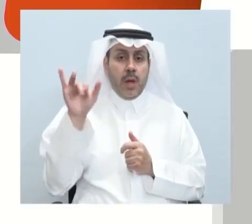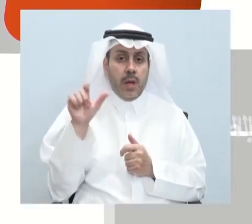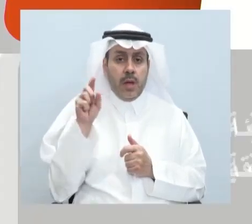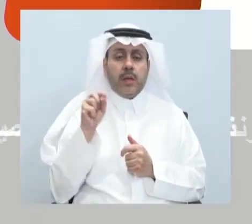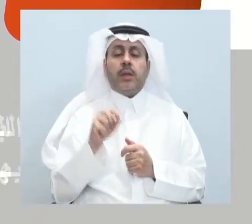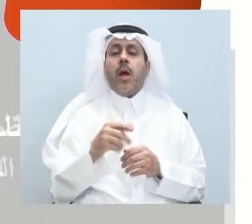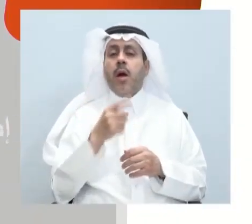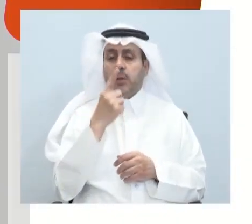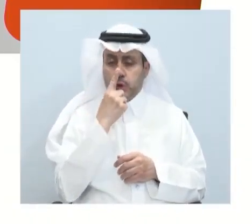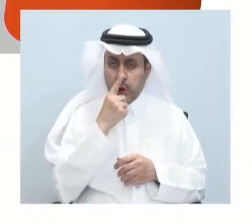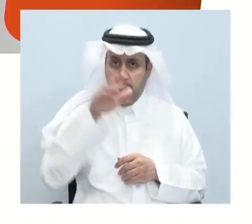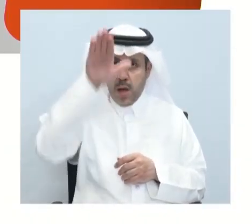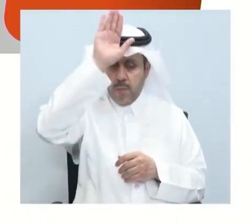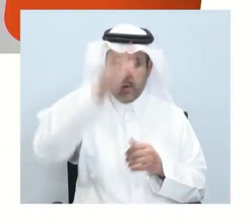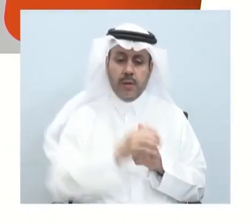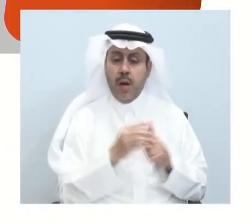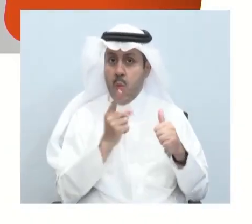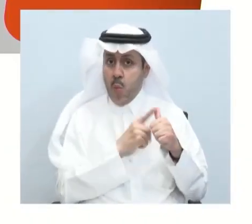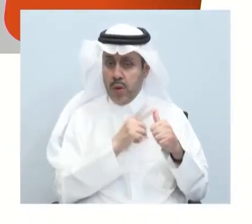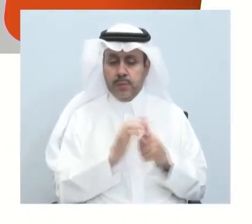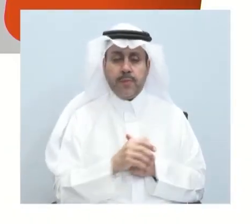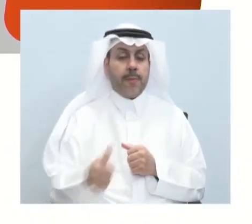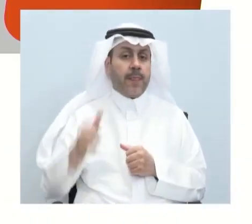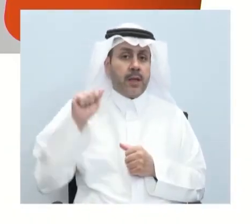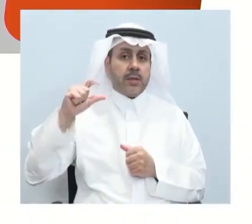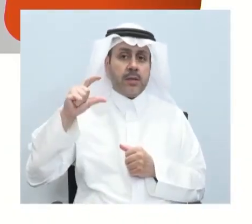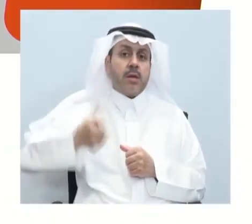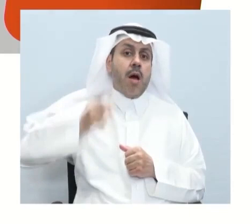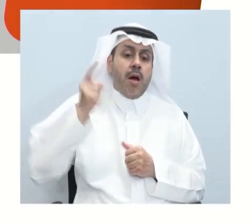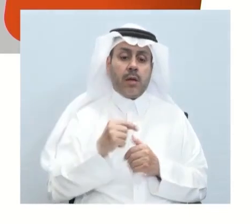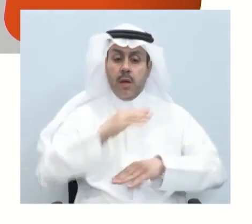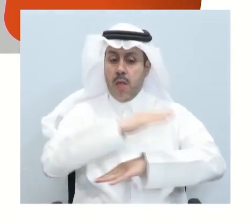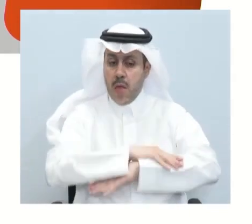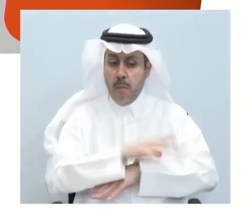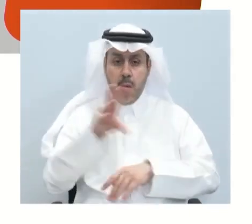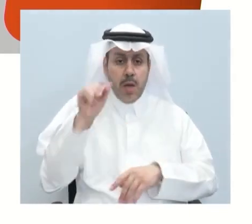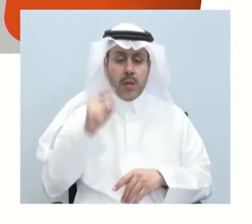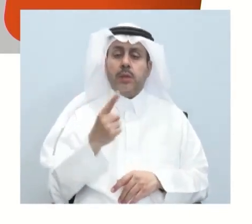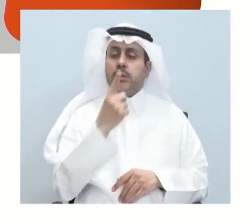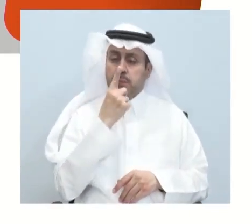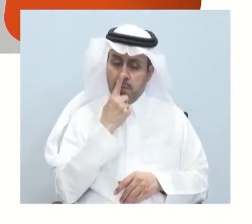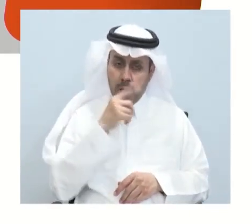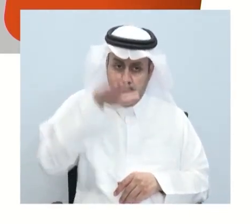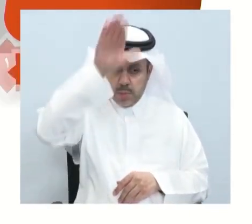البيعه الامر الاول اصدار نظام هيئه البيعه بالصيغه المرفقه